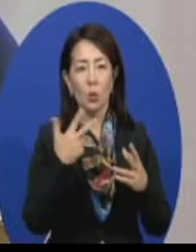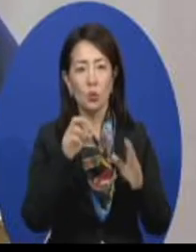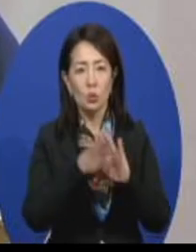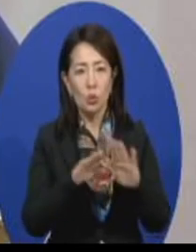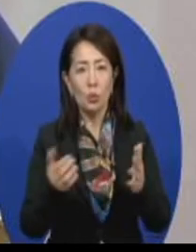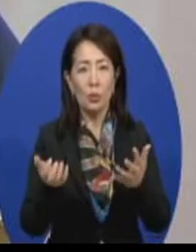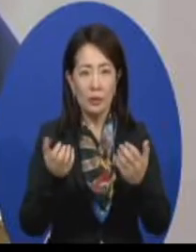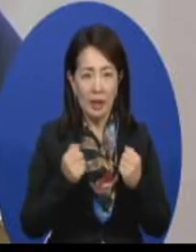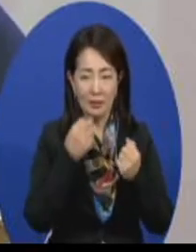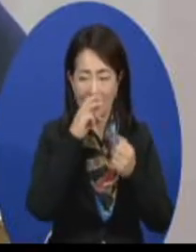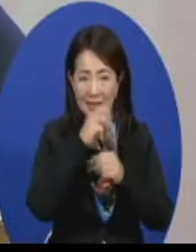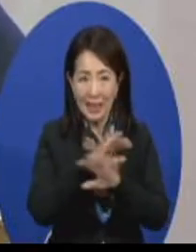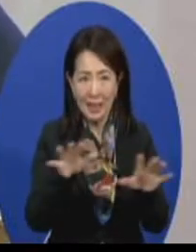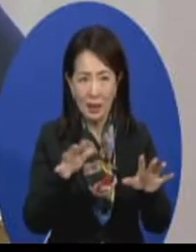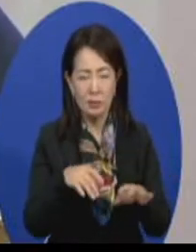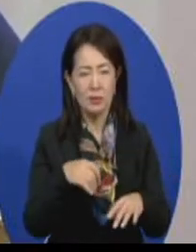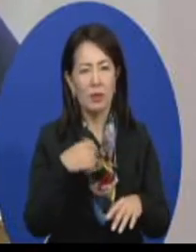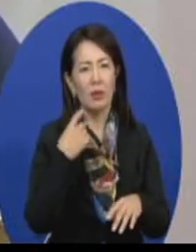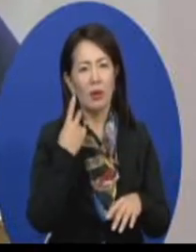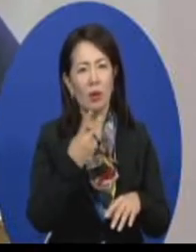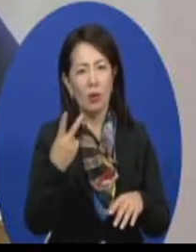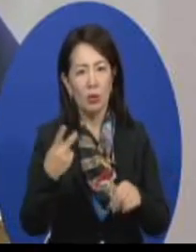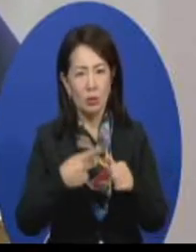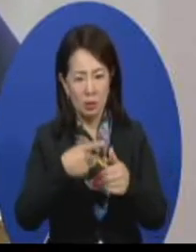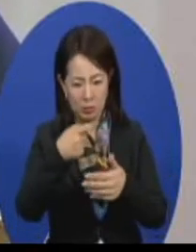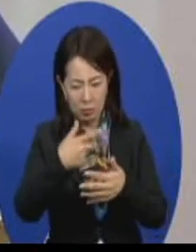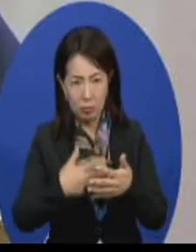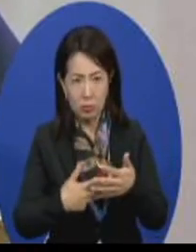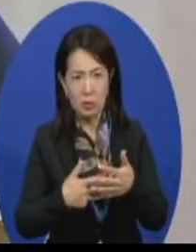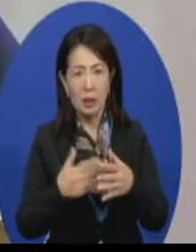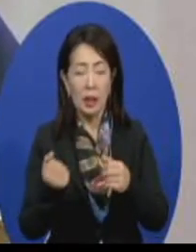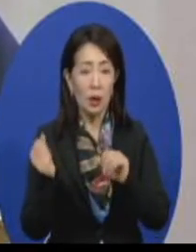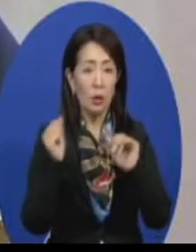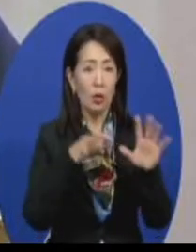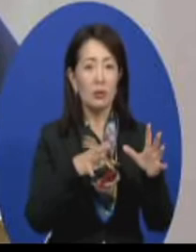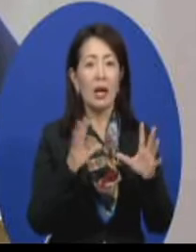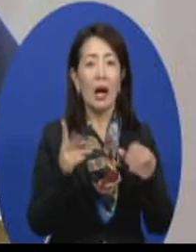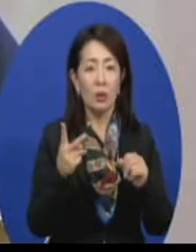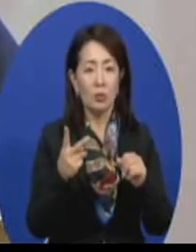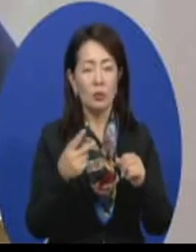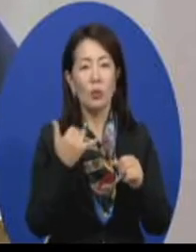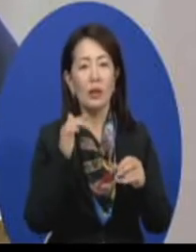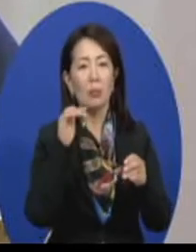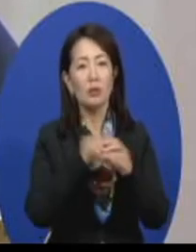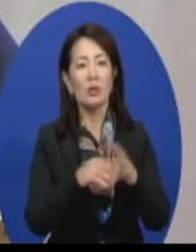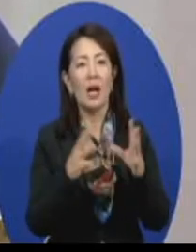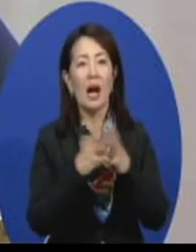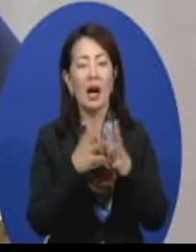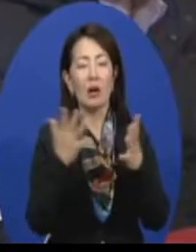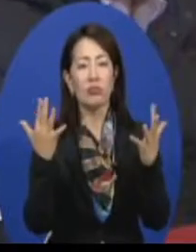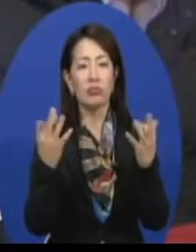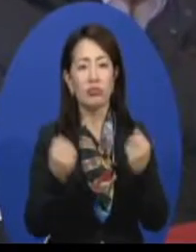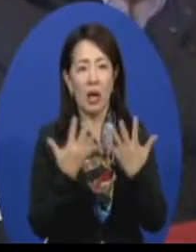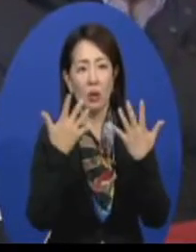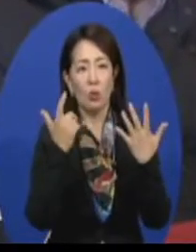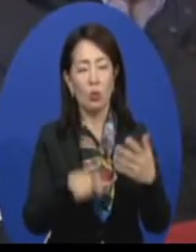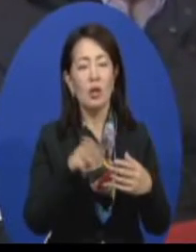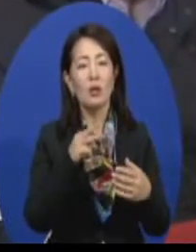30 хүүхэд авна гэж зар тавьсан. Эхлээд 22 бүртгүүлсэн. Яг явахдаа 12 явсан. Хотод очихдоо 10 болоод ингээд замаас